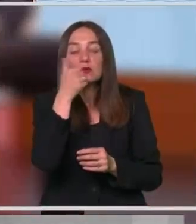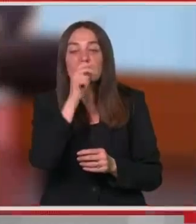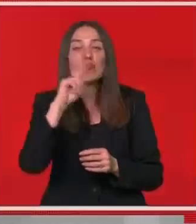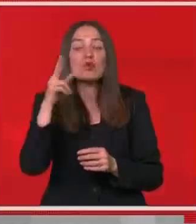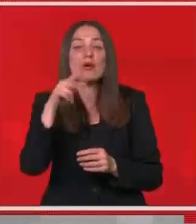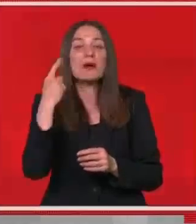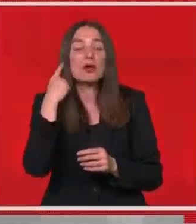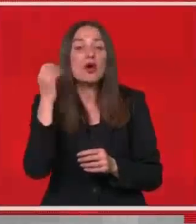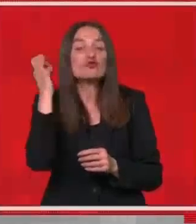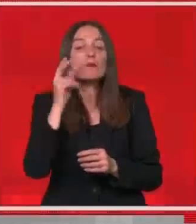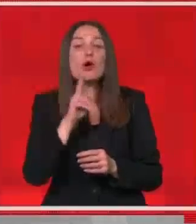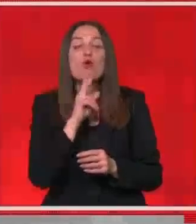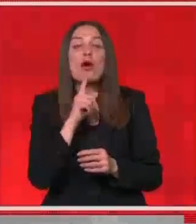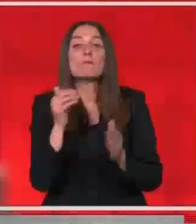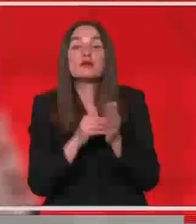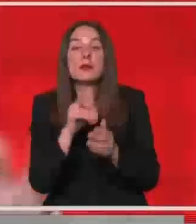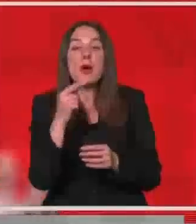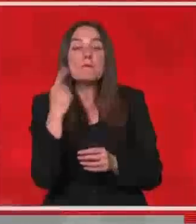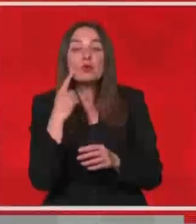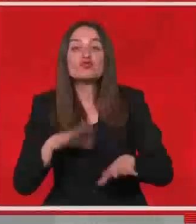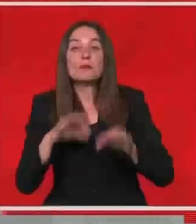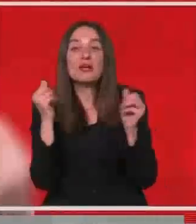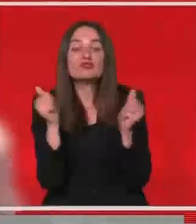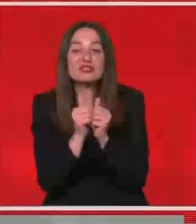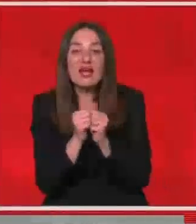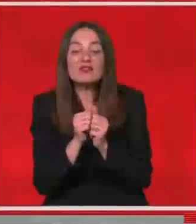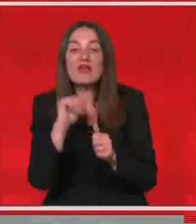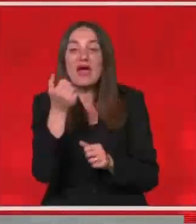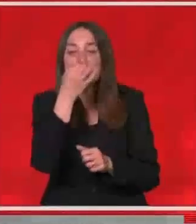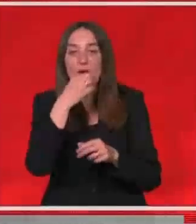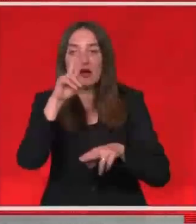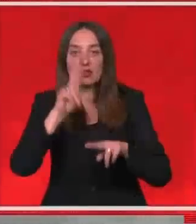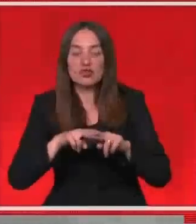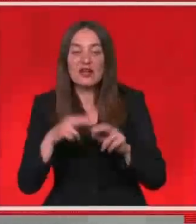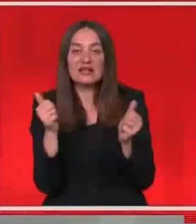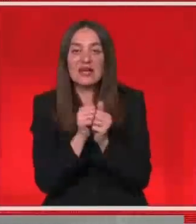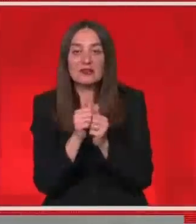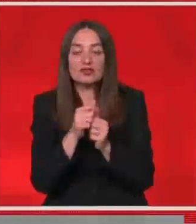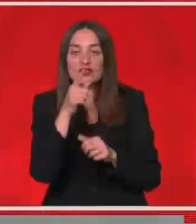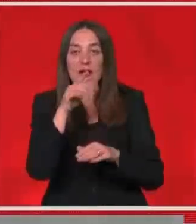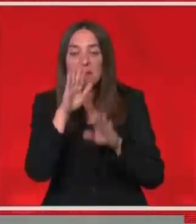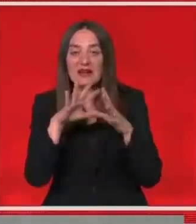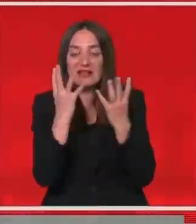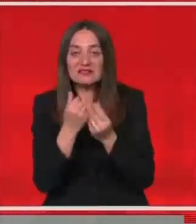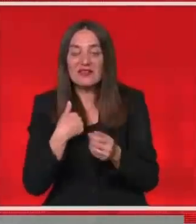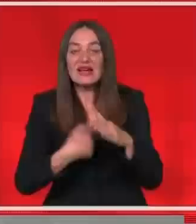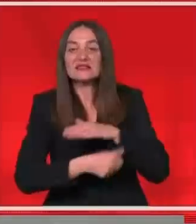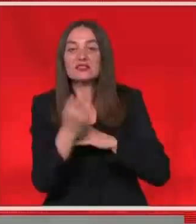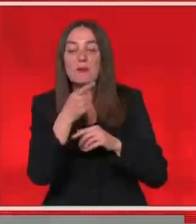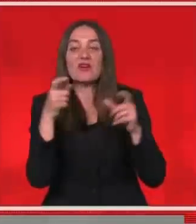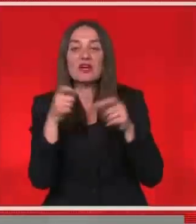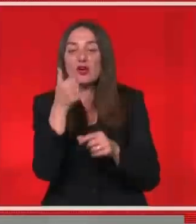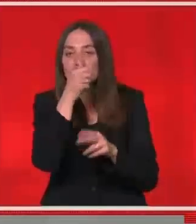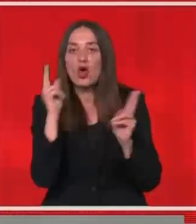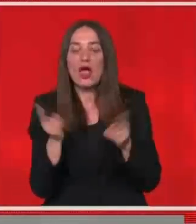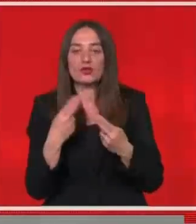kažu, čujemo koje su potrebe i pokušamo da nađemo zajedničko najbolje rešenje, zajednički imenitelj za sve nas da izađemo iz ove krize što